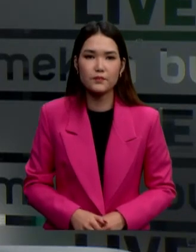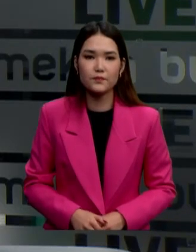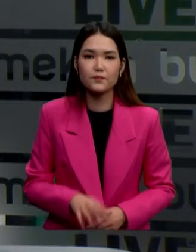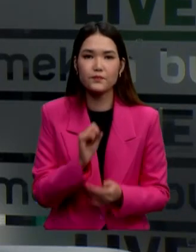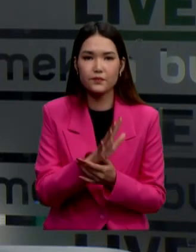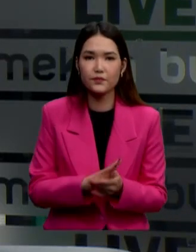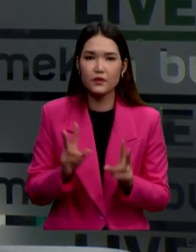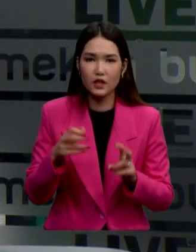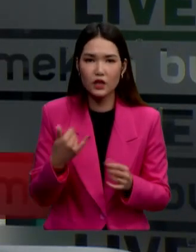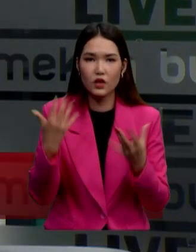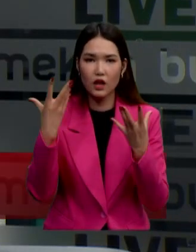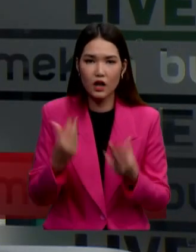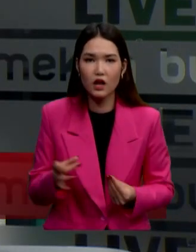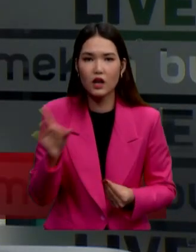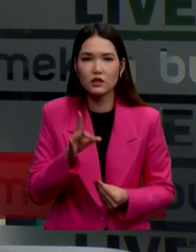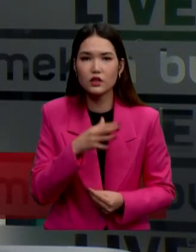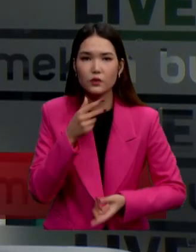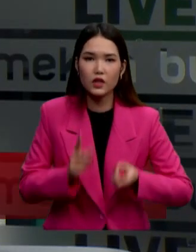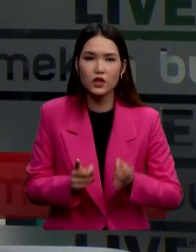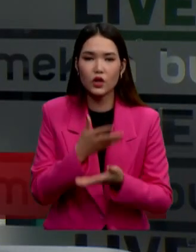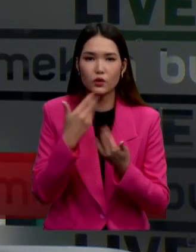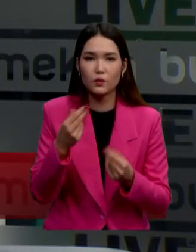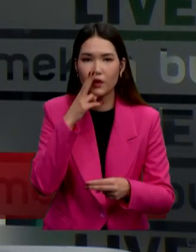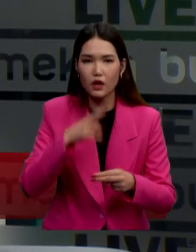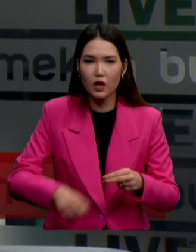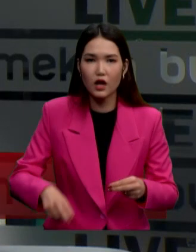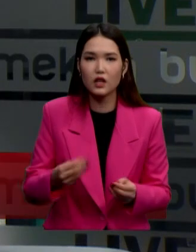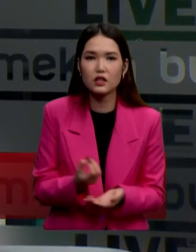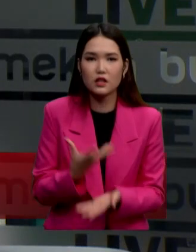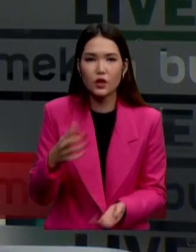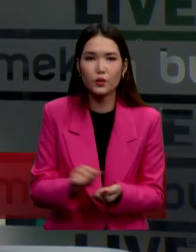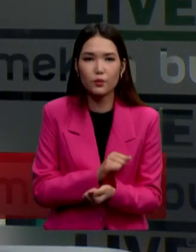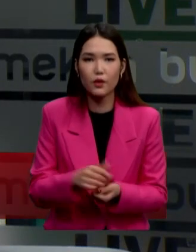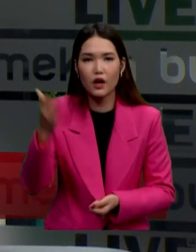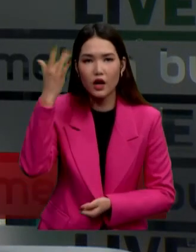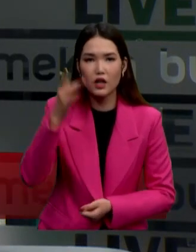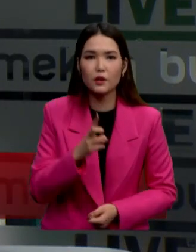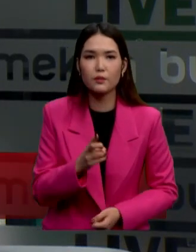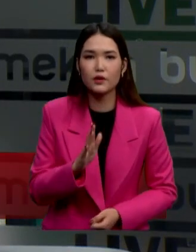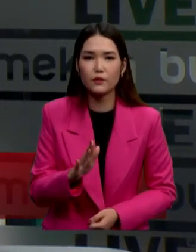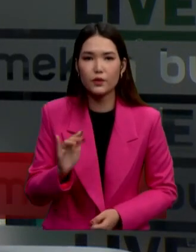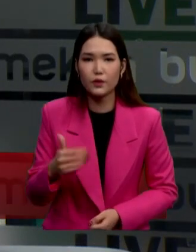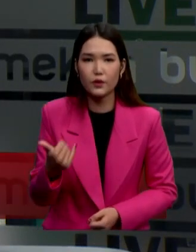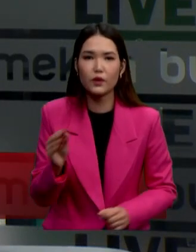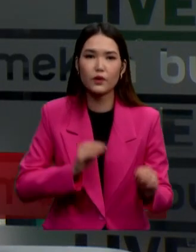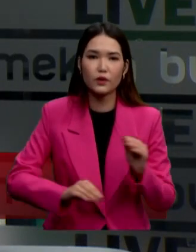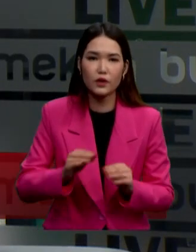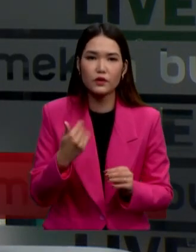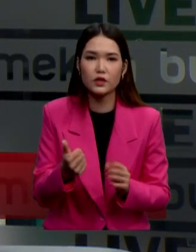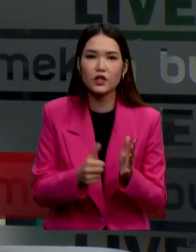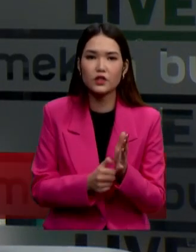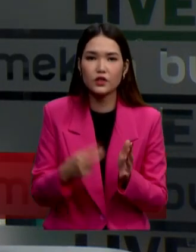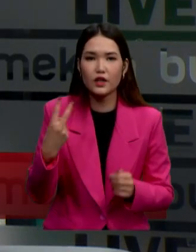И в продолжении темы. На сегодня объем нереализованных убытков от переоценки ценных бумаг в портфеле американских банков второго уровня